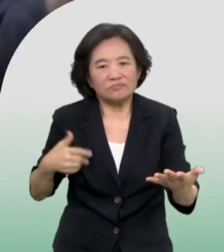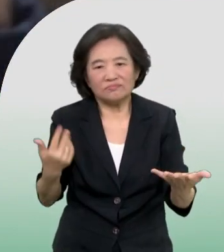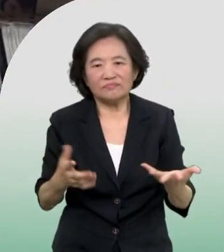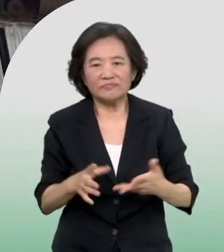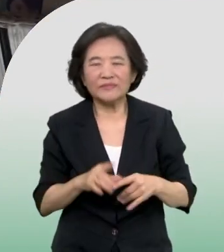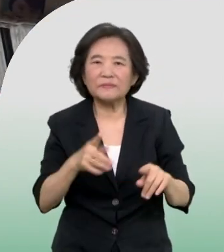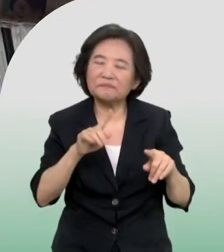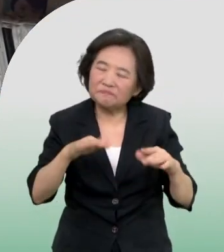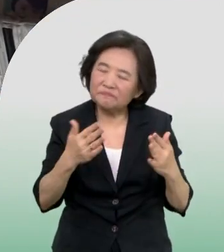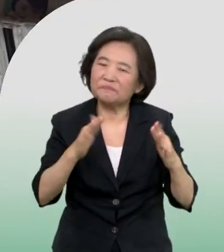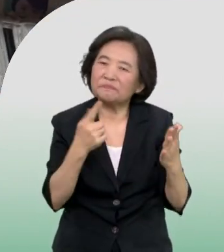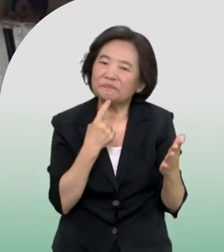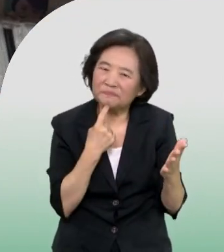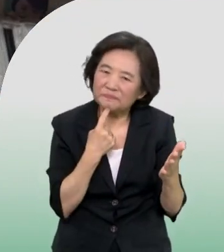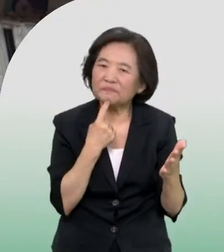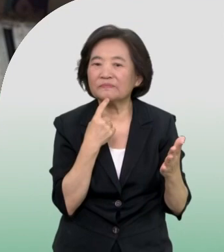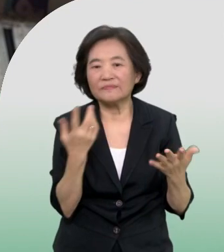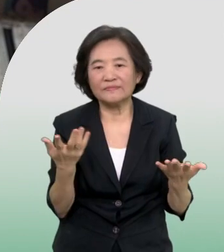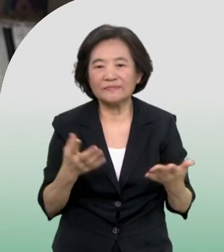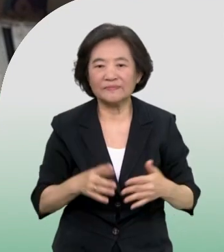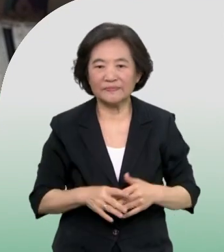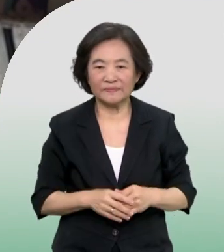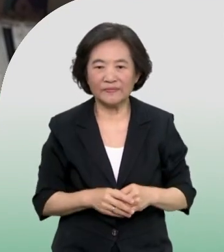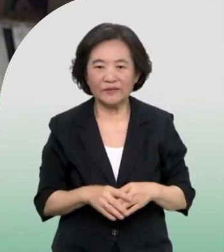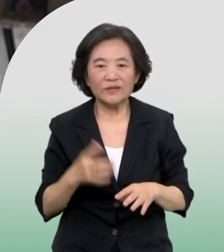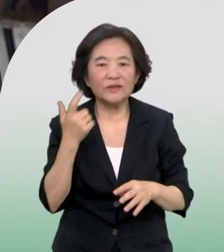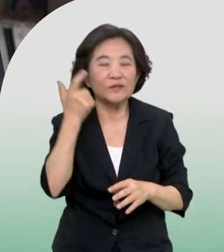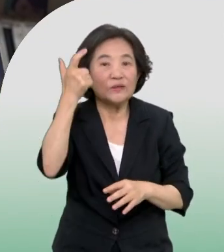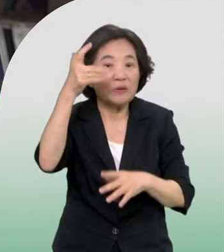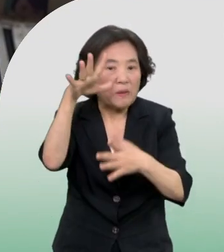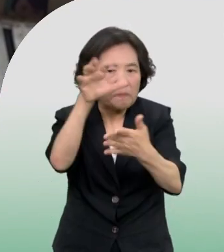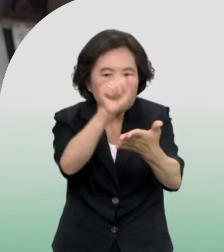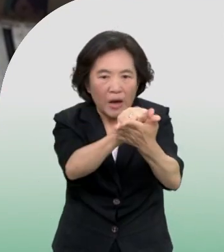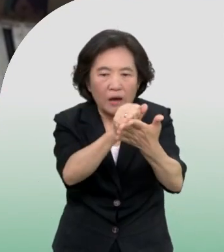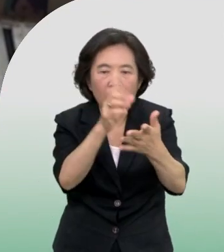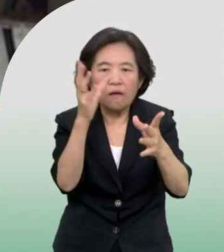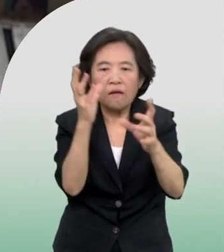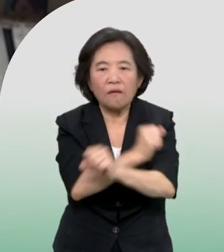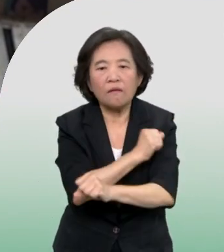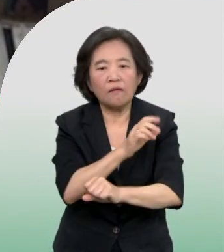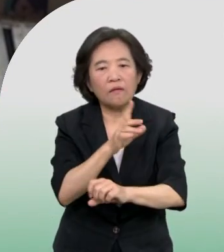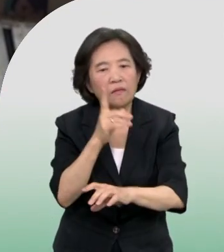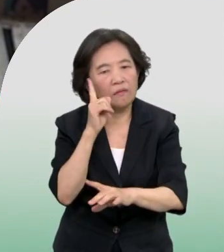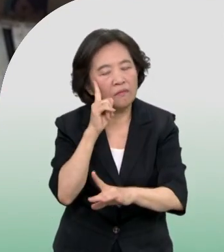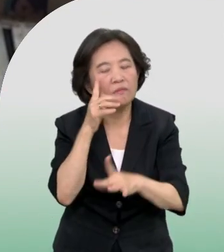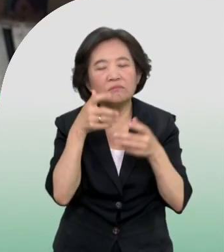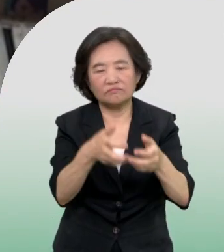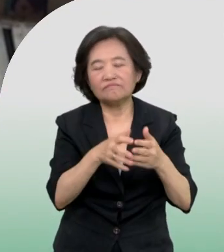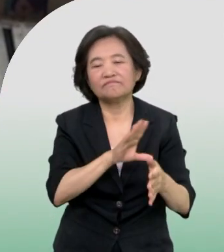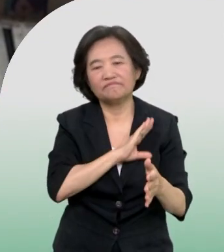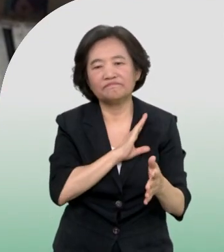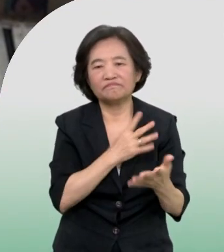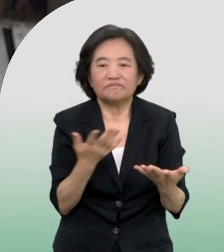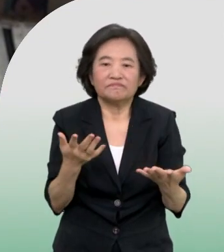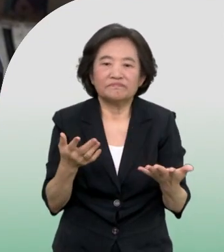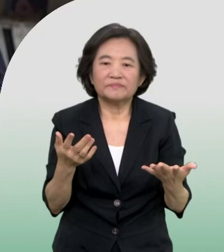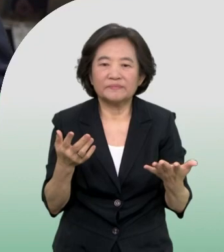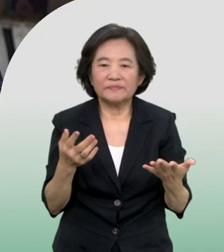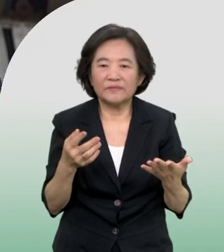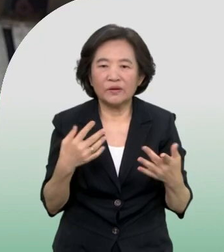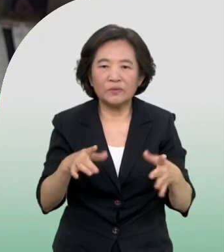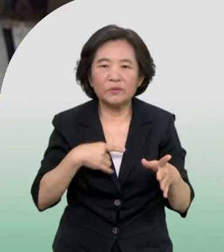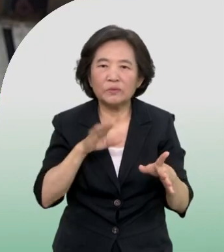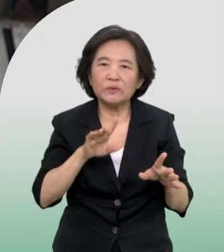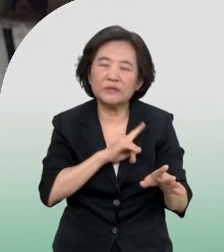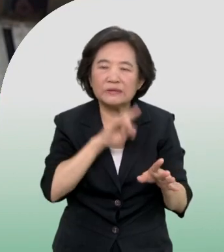原来是从哪里来的，所以这个祖籍的遗失是一个非常严重的问题，所以我们很多是一个